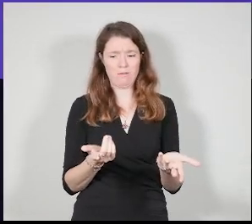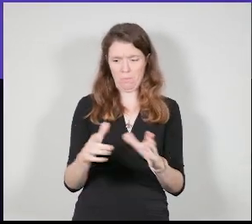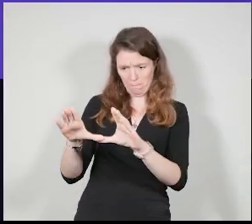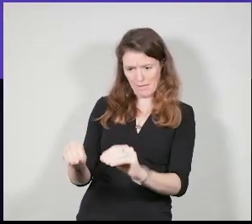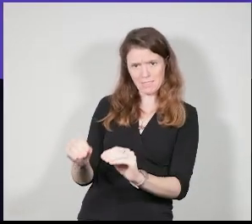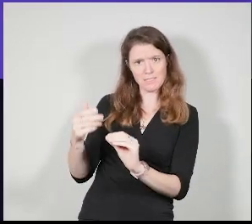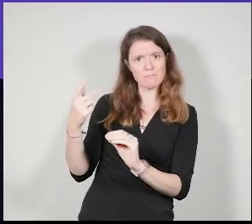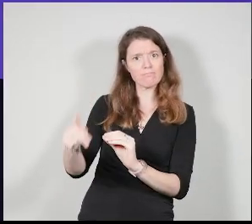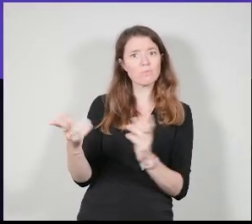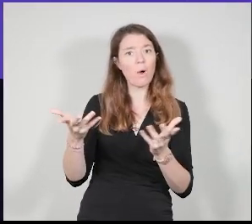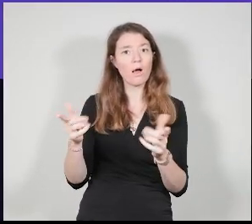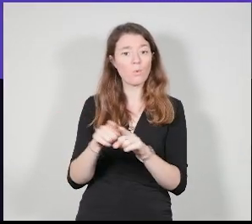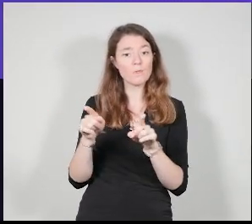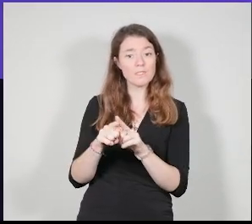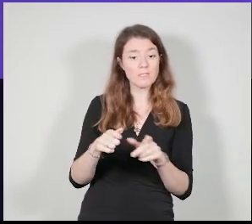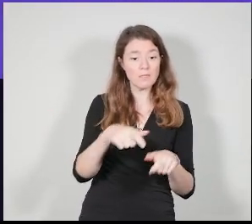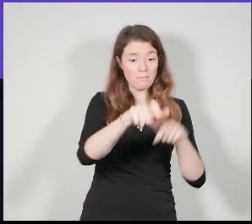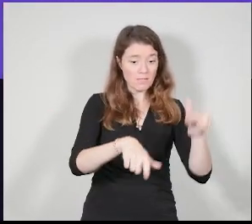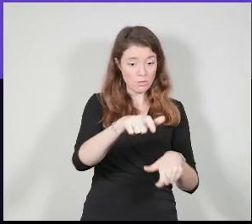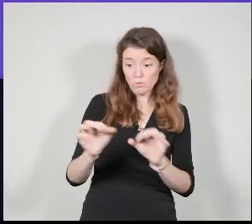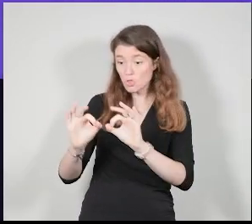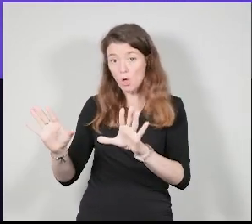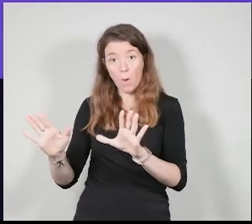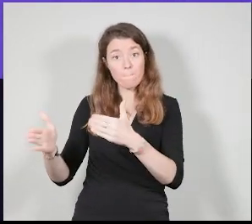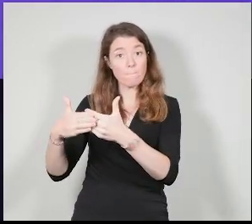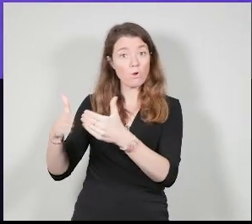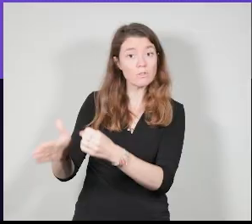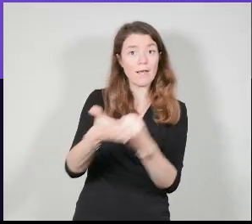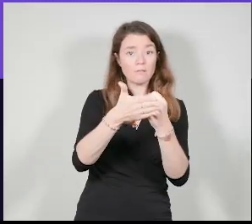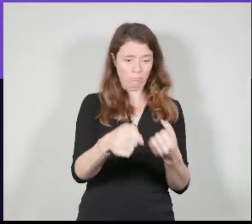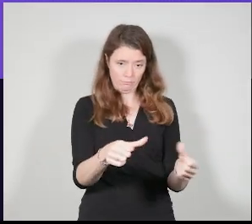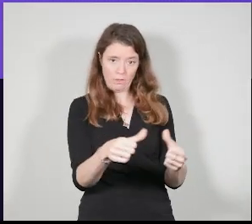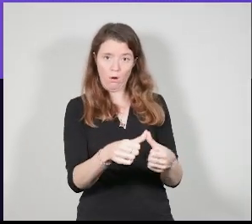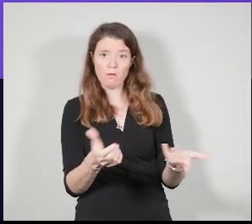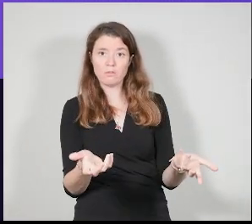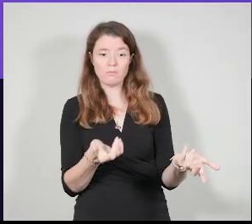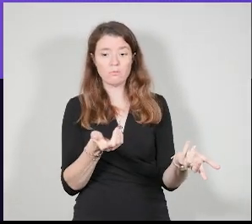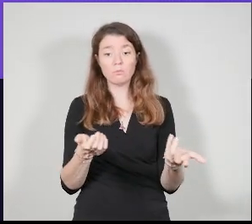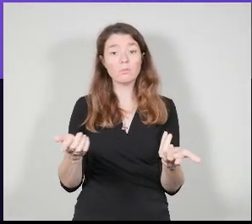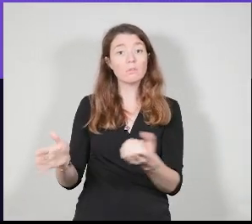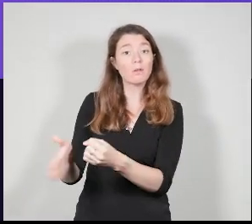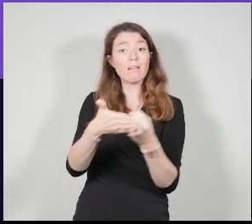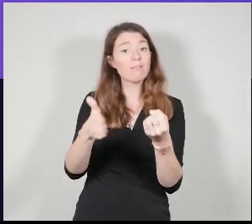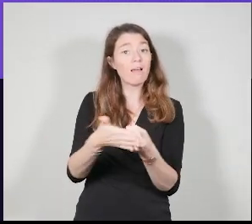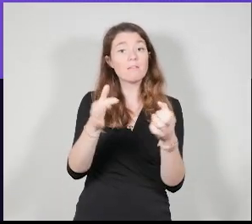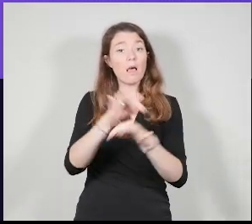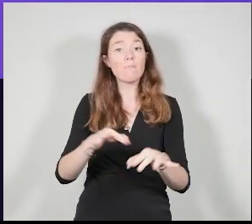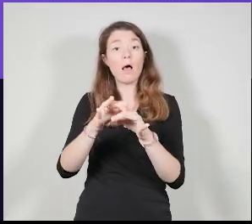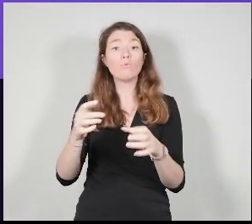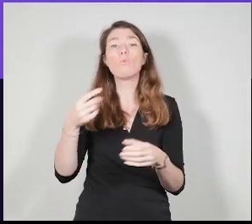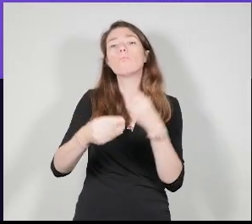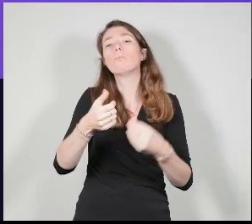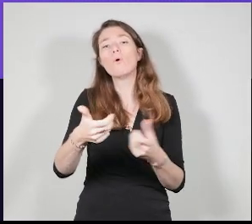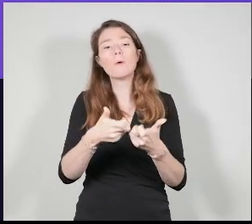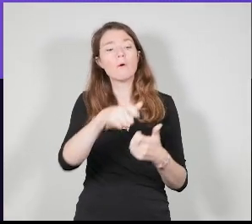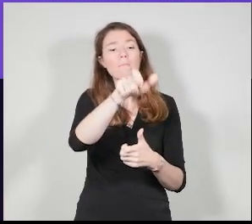aidants et surtout, qu'est-ce qu'on fait avec les personnes qui n'ont pas de proches aidants ou en tout cas qui n'ont pas de proches aidants dans un volume important. Pour une